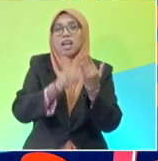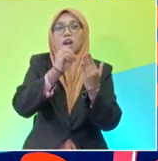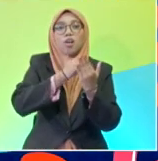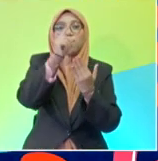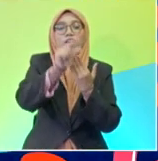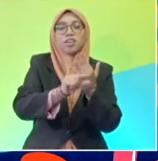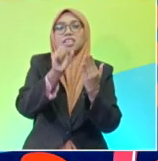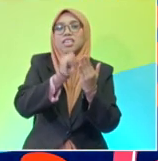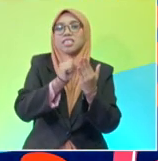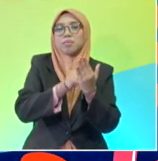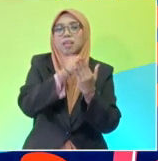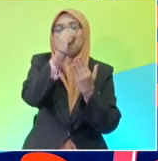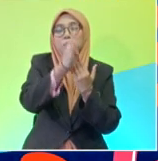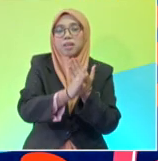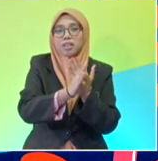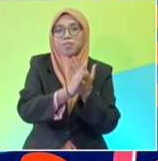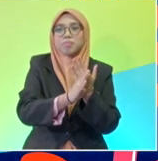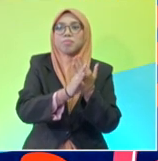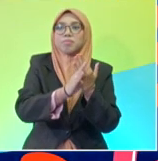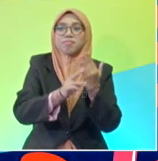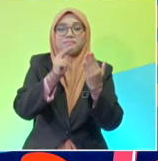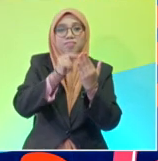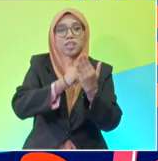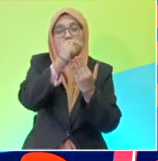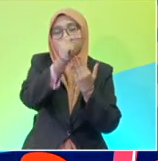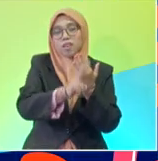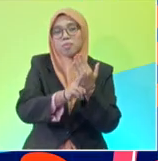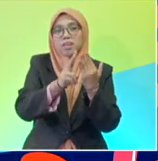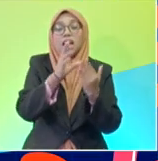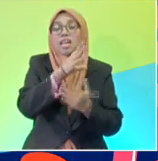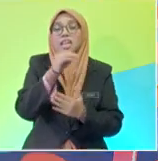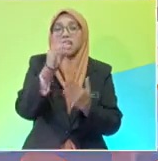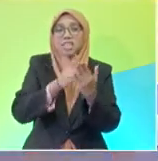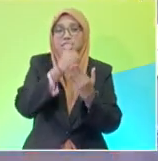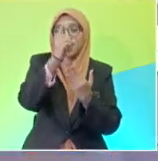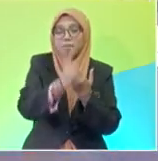November, dan December. 12 bulan dalam